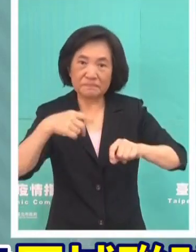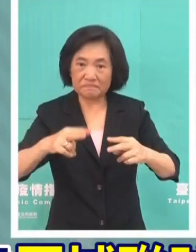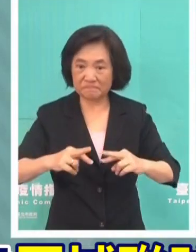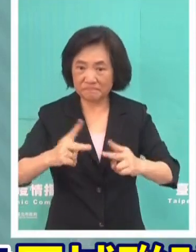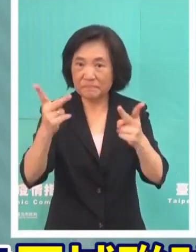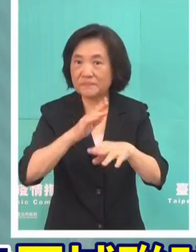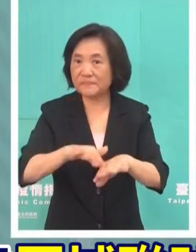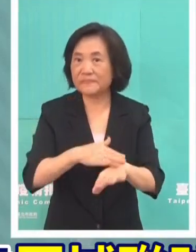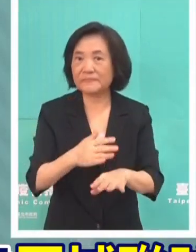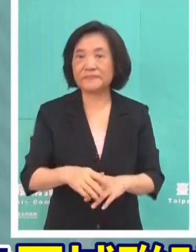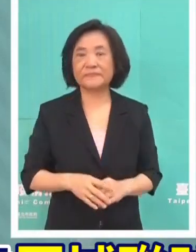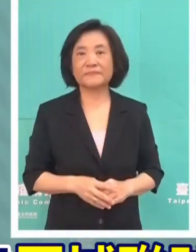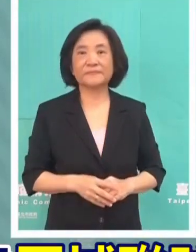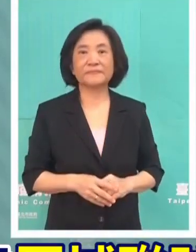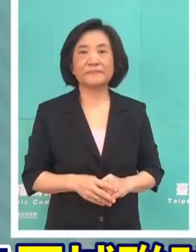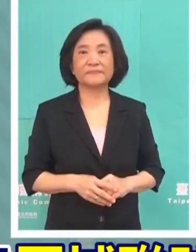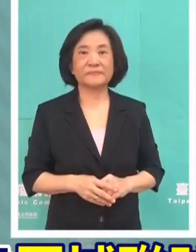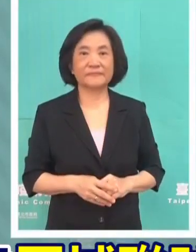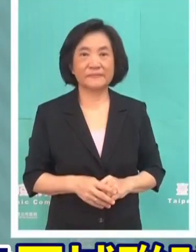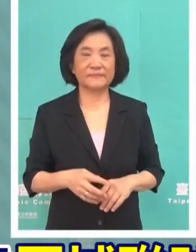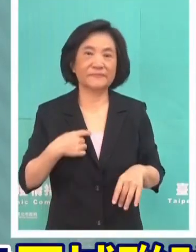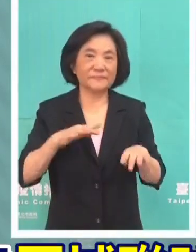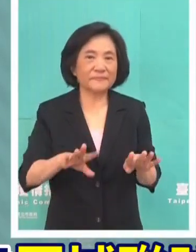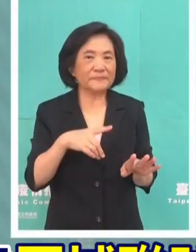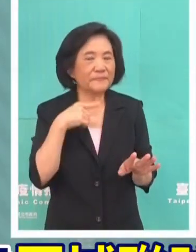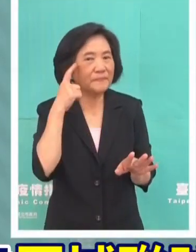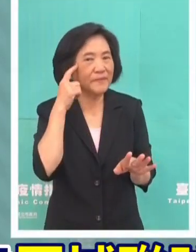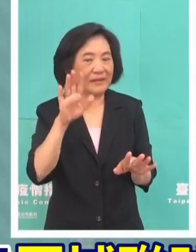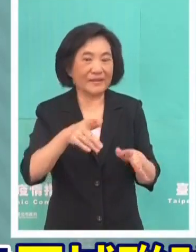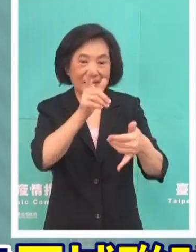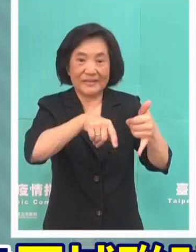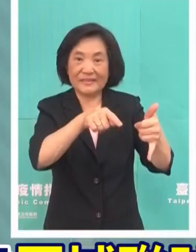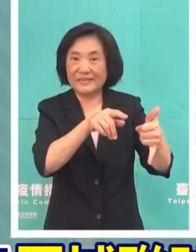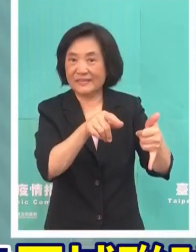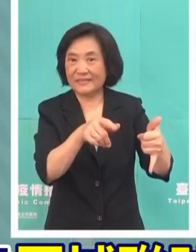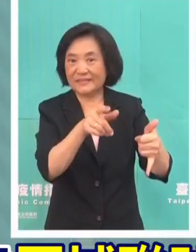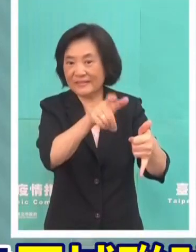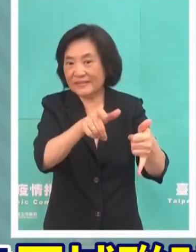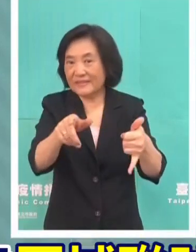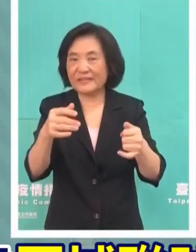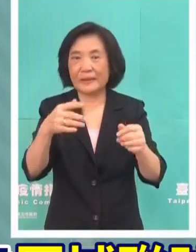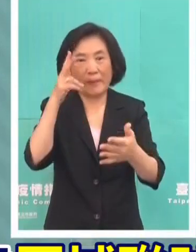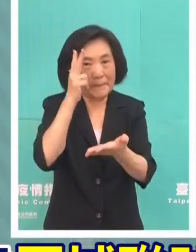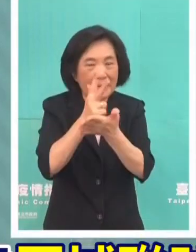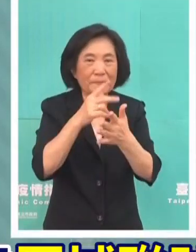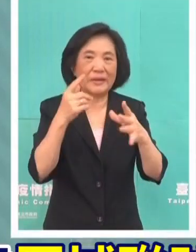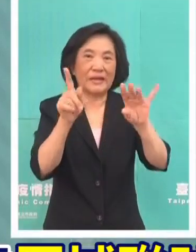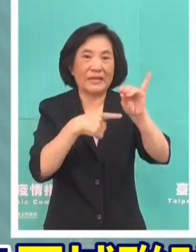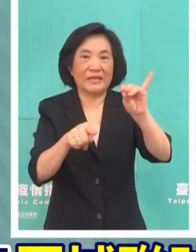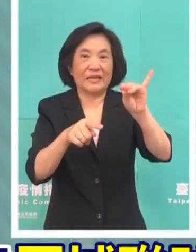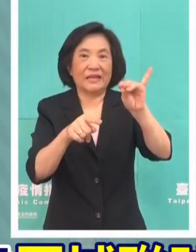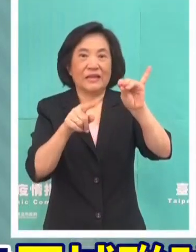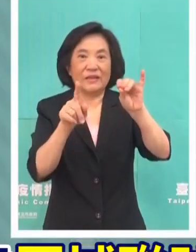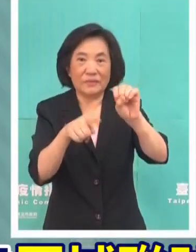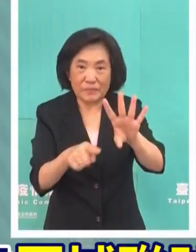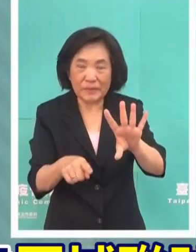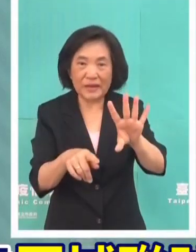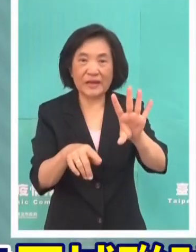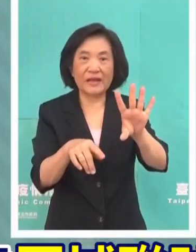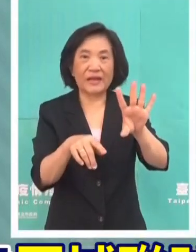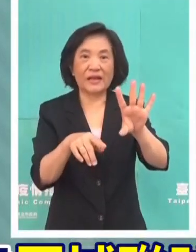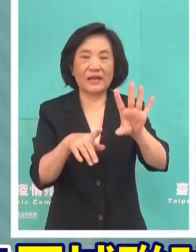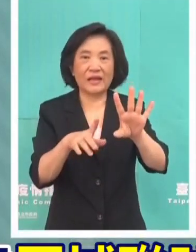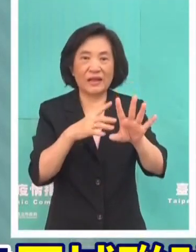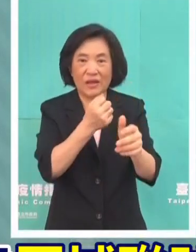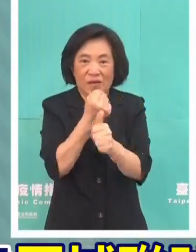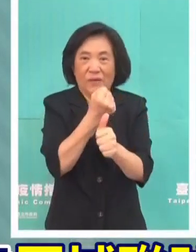整？ 事实上，哦。这个案例呢，从每周1000例降到每周500例哈，他用的手